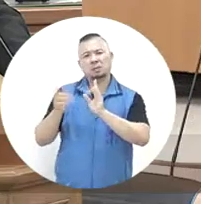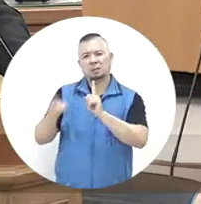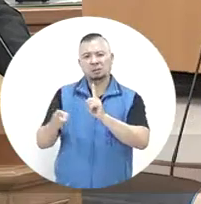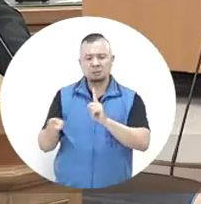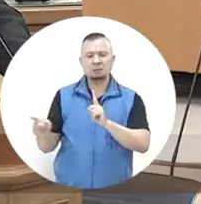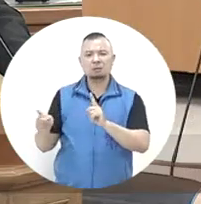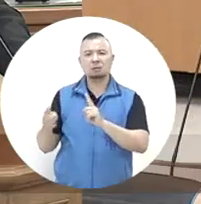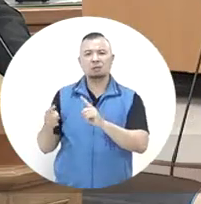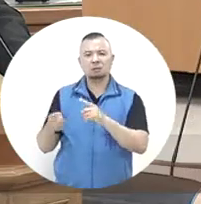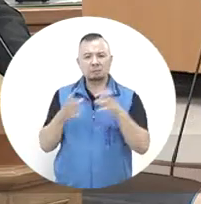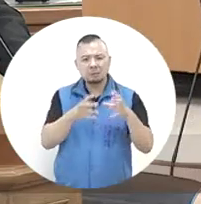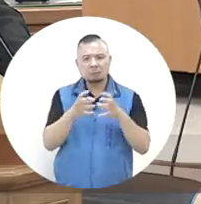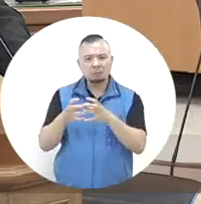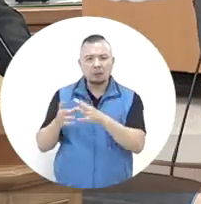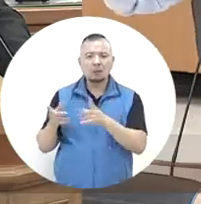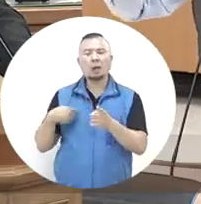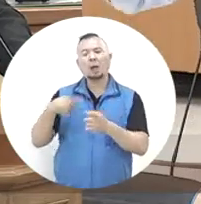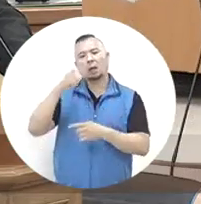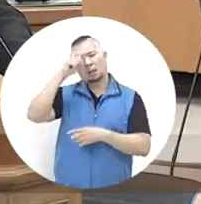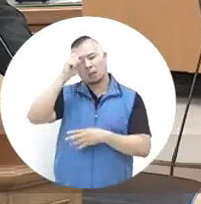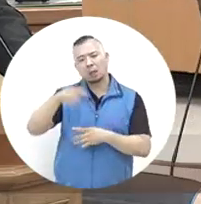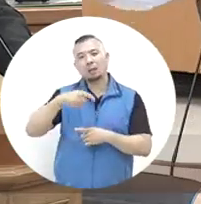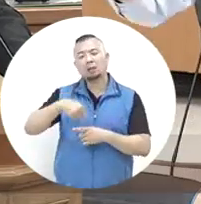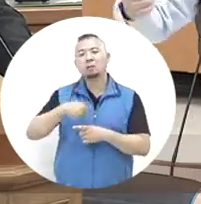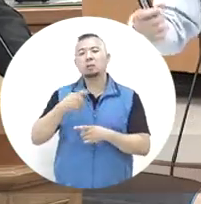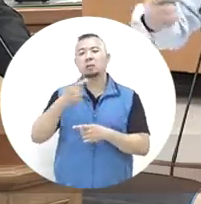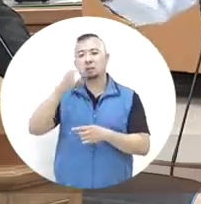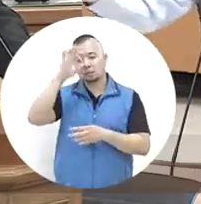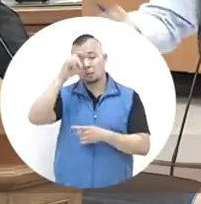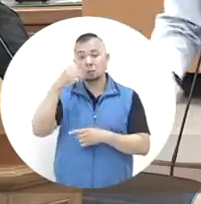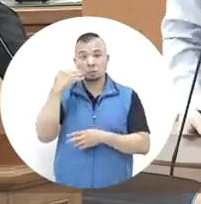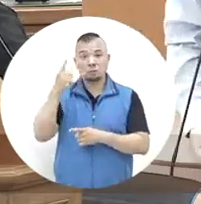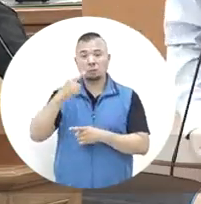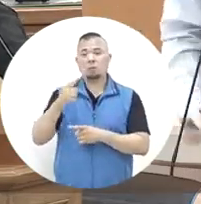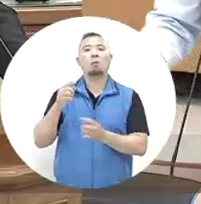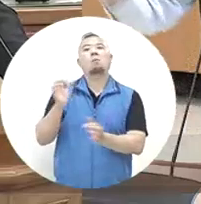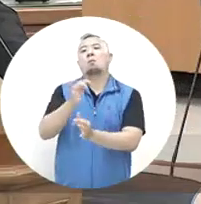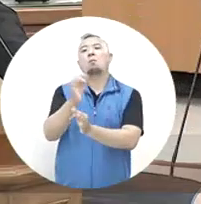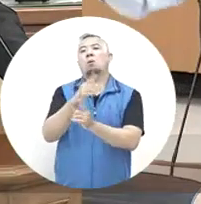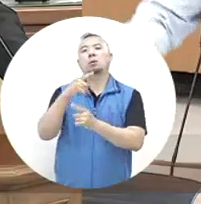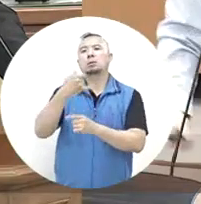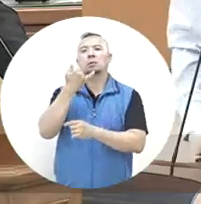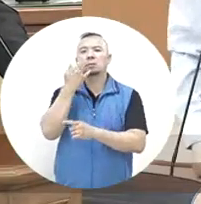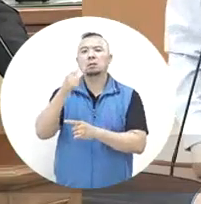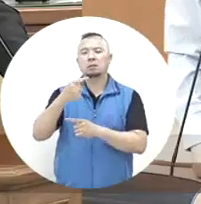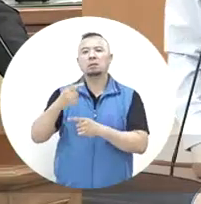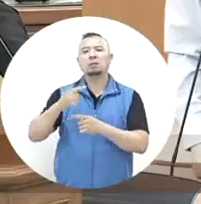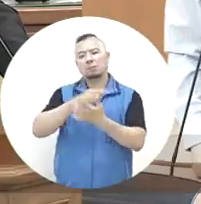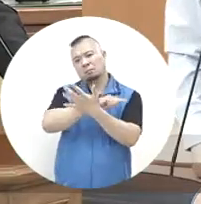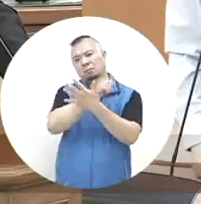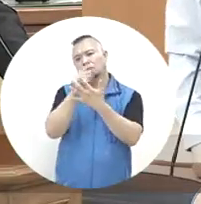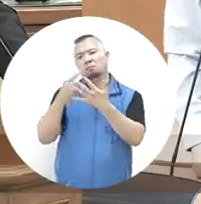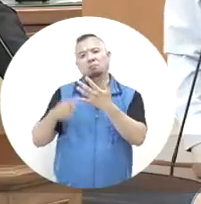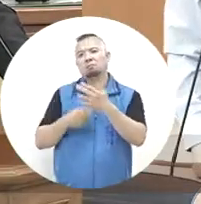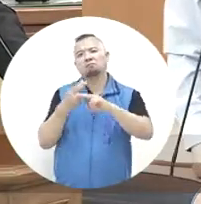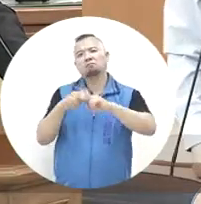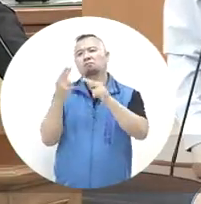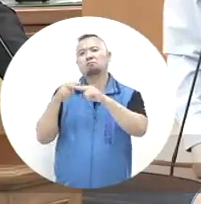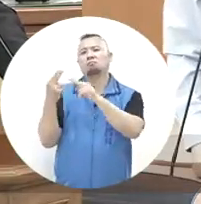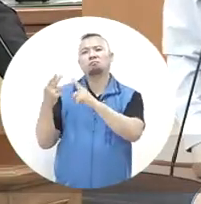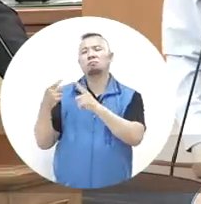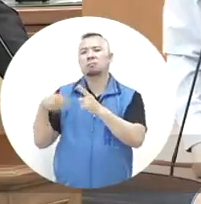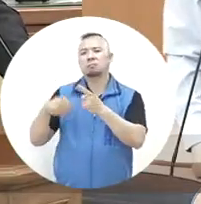话，一层楼这样子，或者是一半，多少可以开放一点，我们美术馆的一个室内